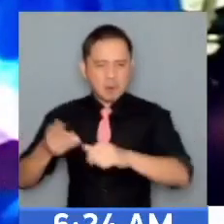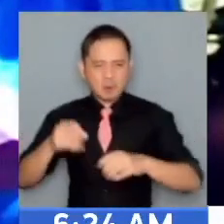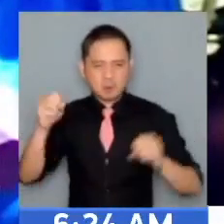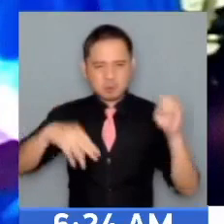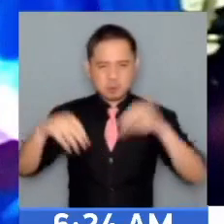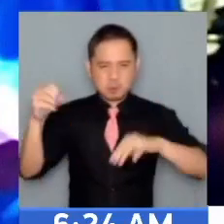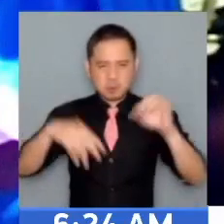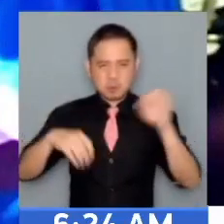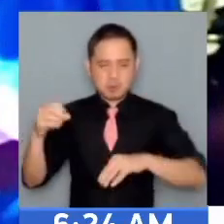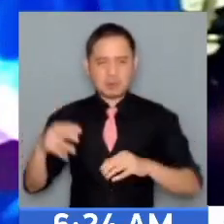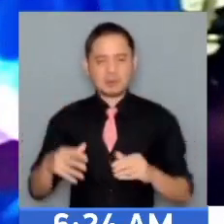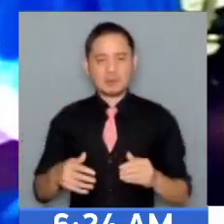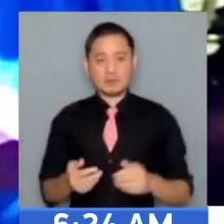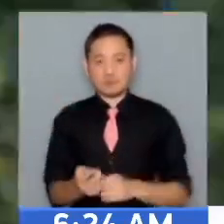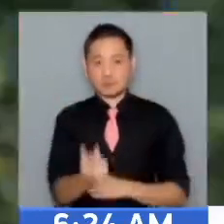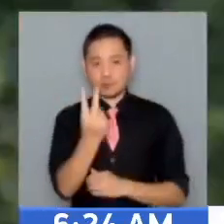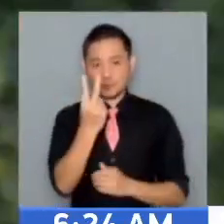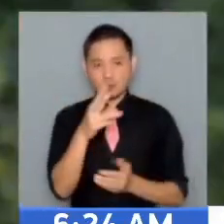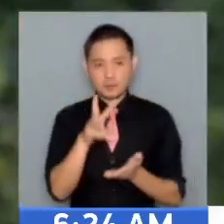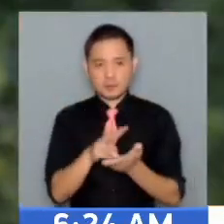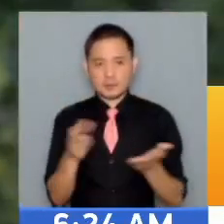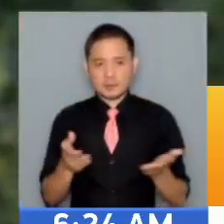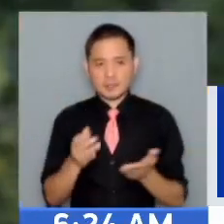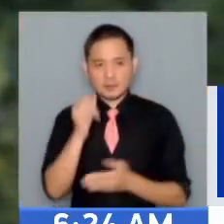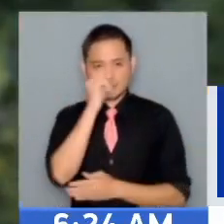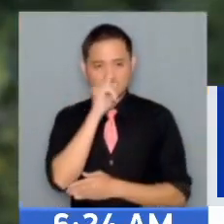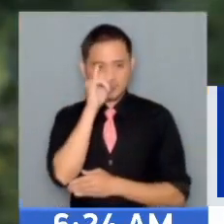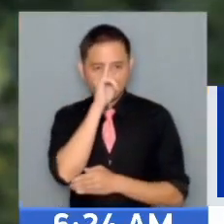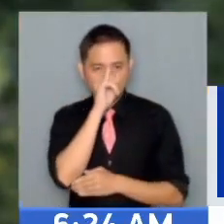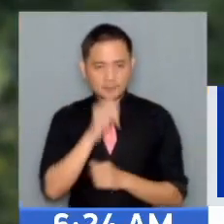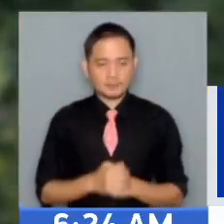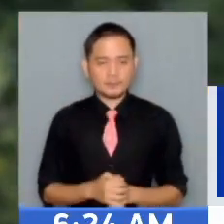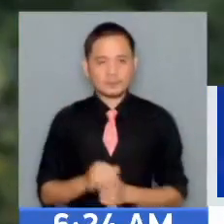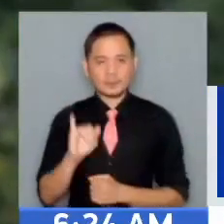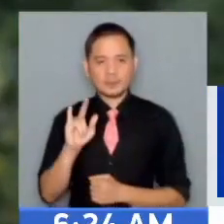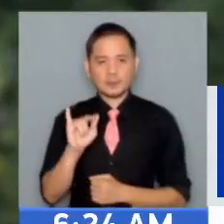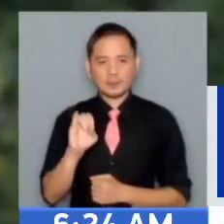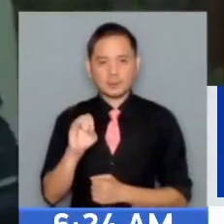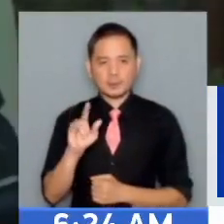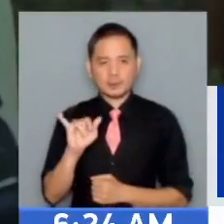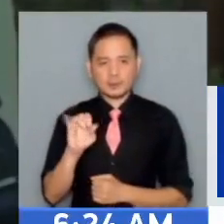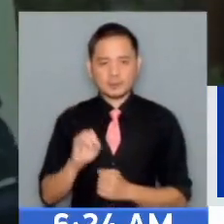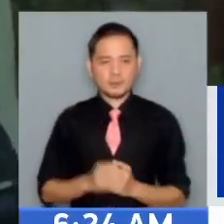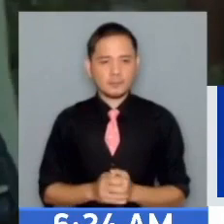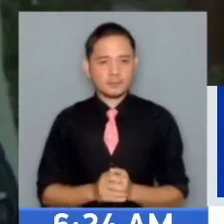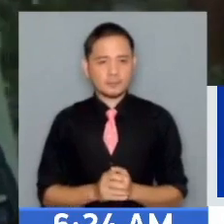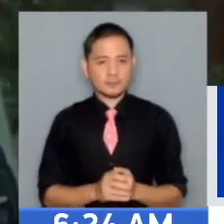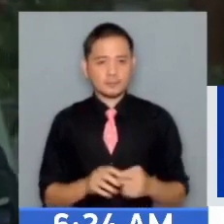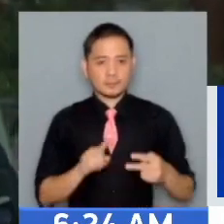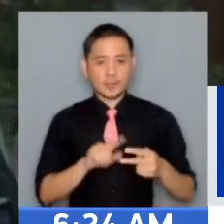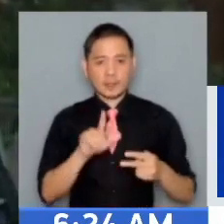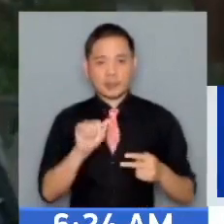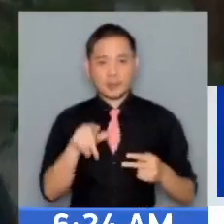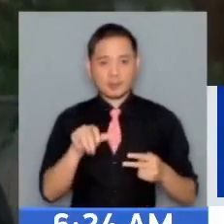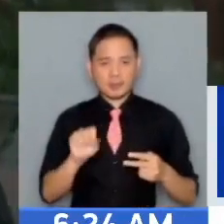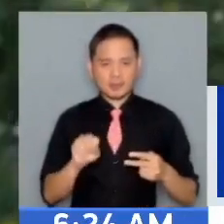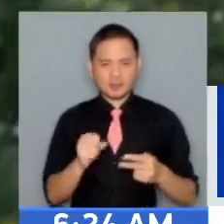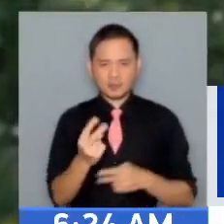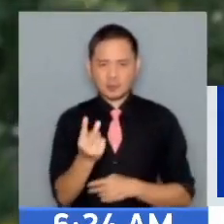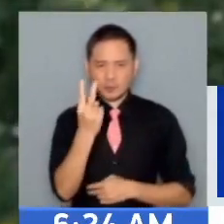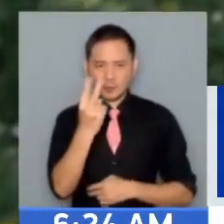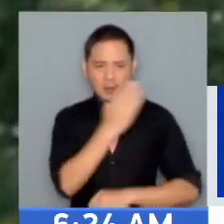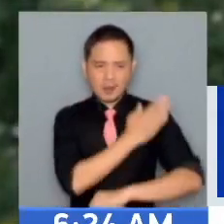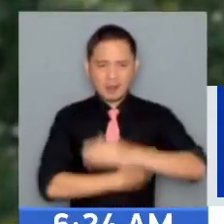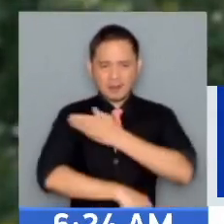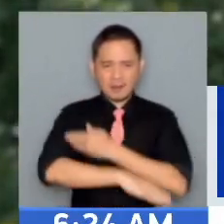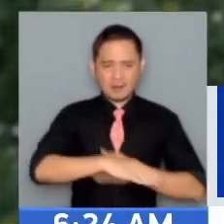sa Iloilo City. Sa lapas, dalawang putol na braso ng tao natagpuan. Ayon sa residenteng nakakita, may